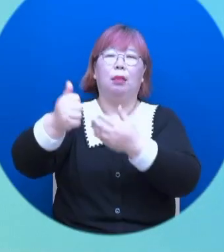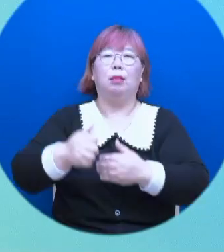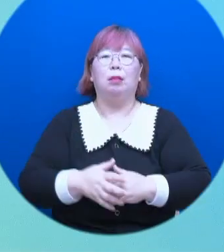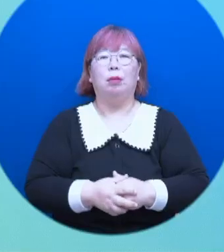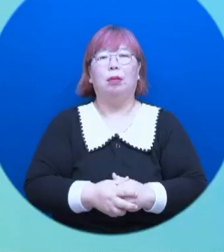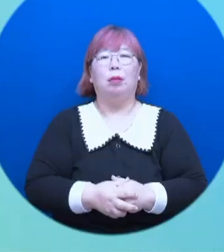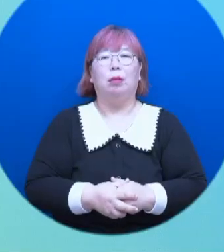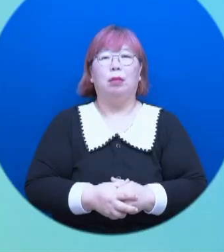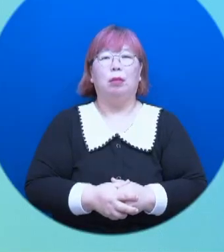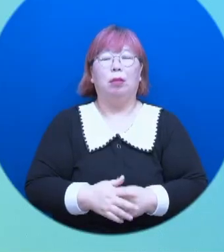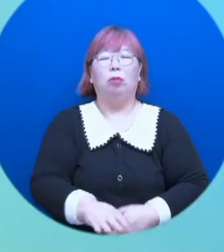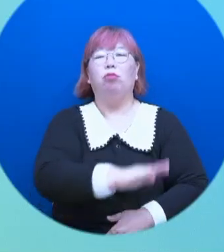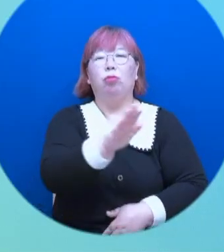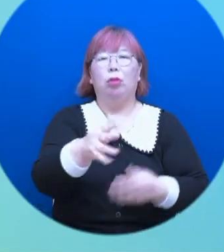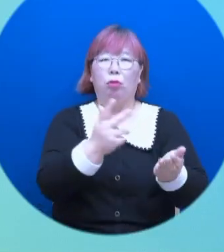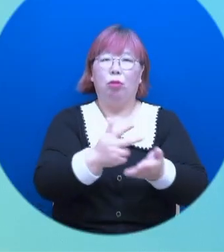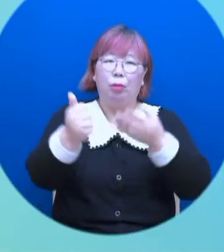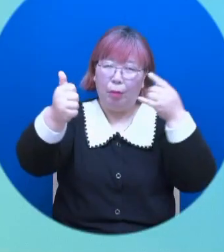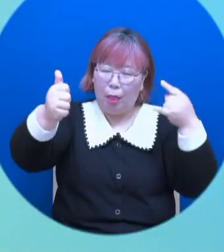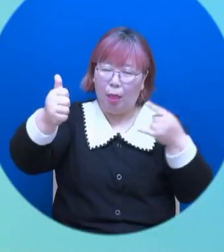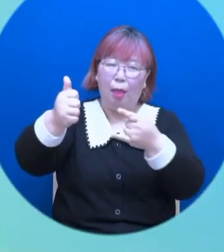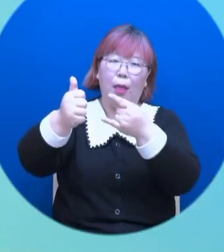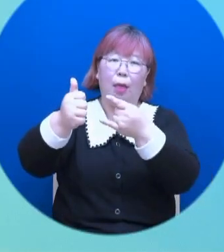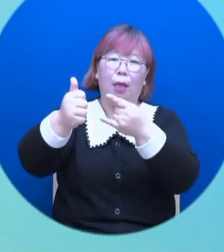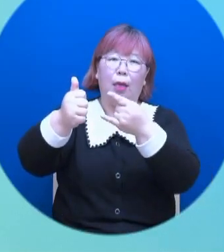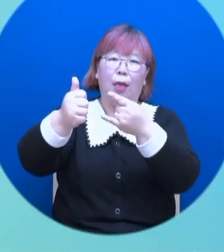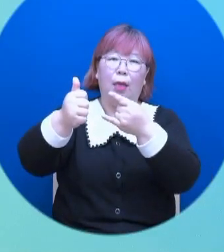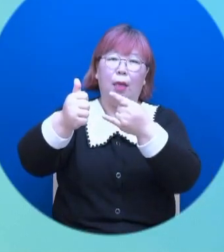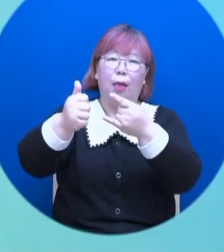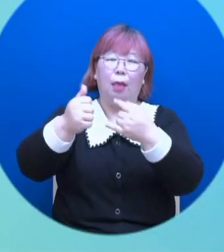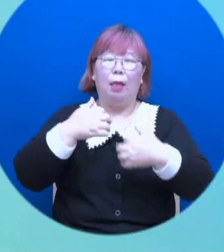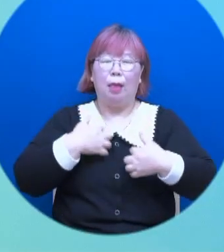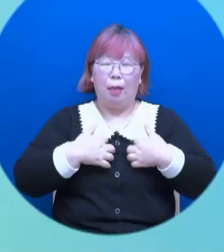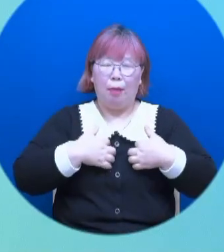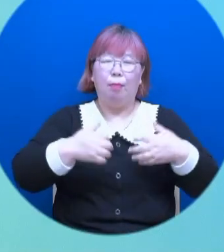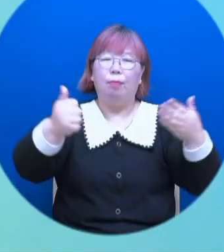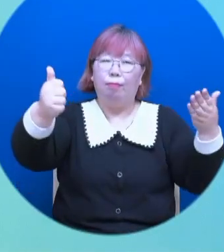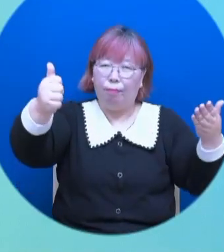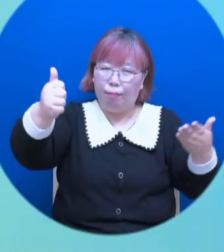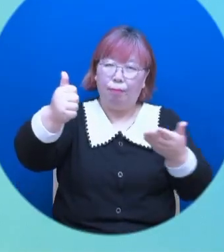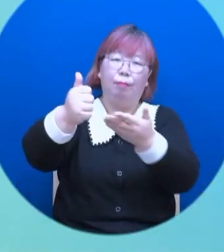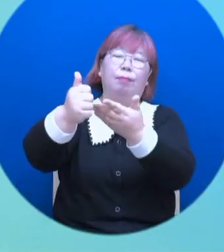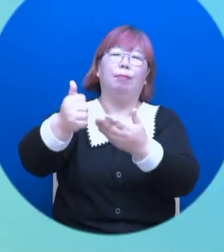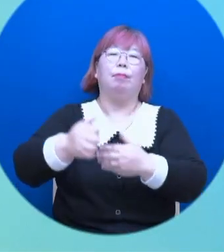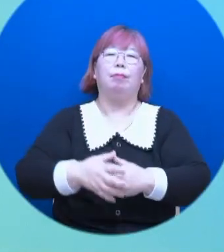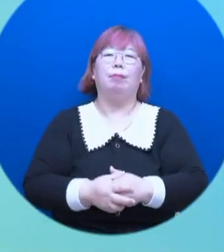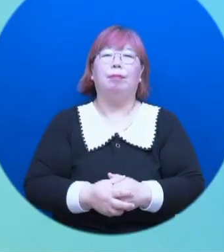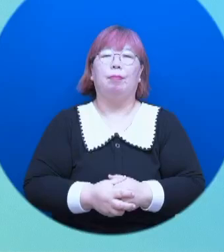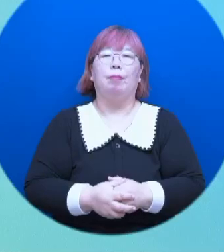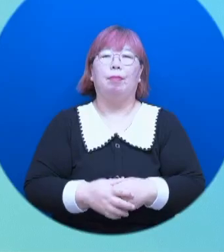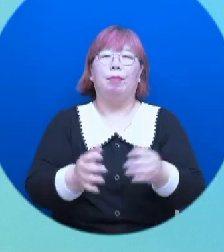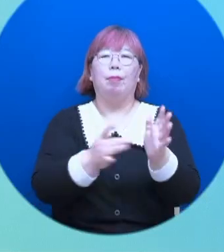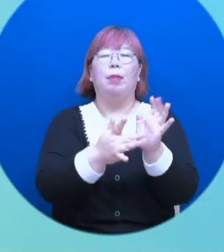우리 주님께 그것을 기꺼이 드리는 거예요. 예수님,